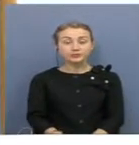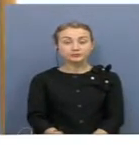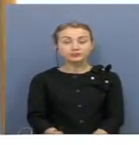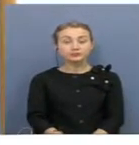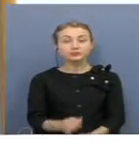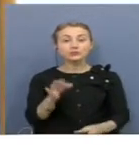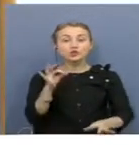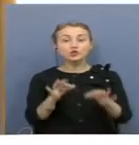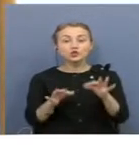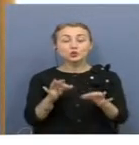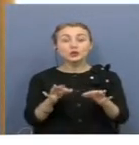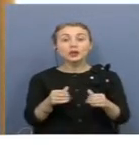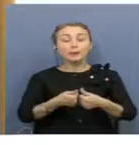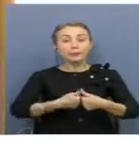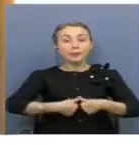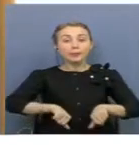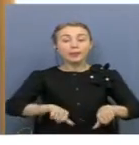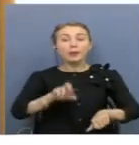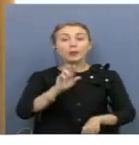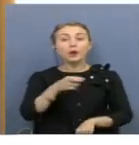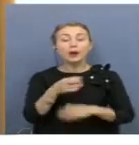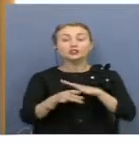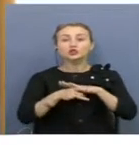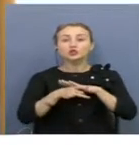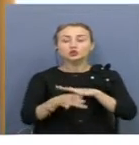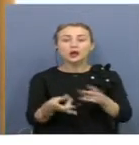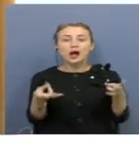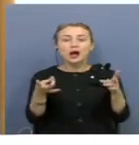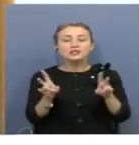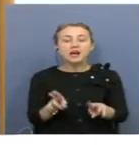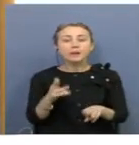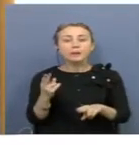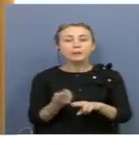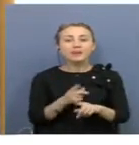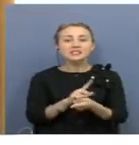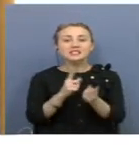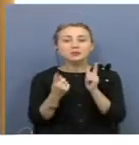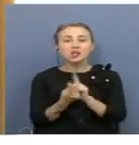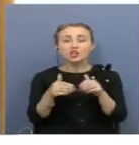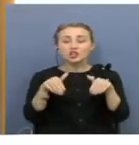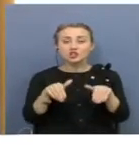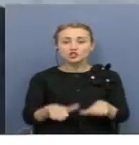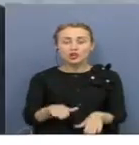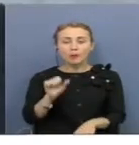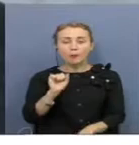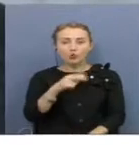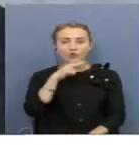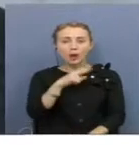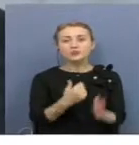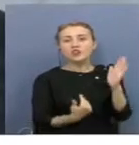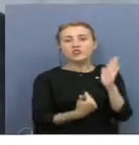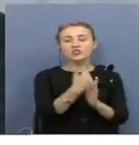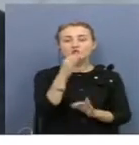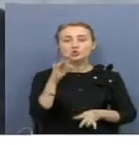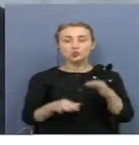суда ответили. Сот алқасы Бурабай сотының ұйғарымын өзгеріссіз қалдырды. Тараптар шешімге шағымдануға құқылы. Талап